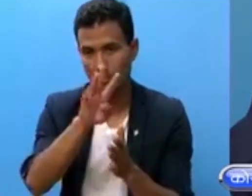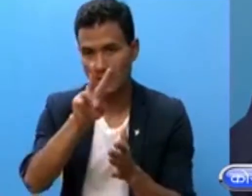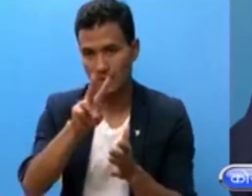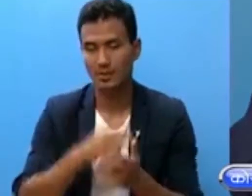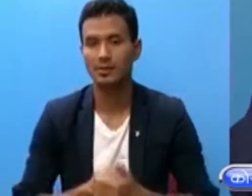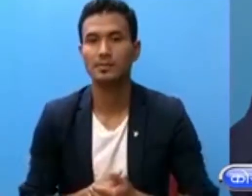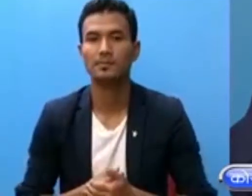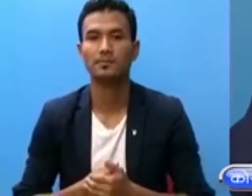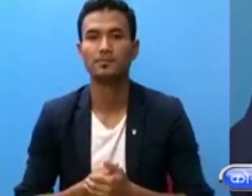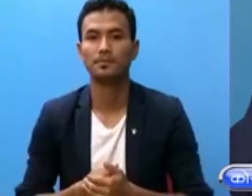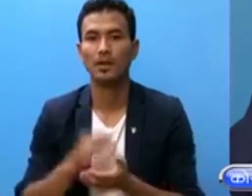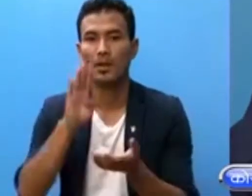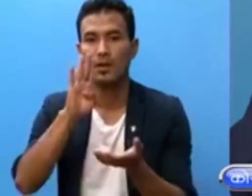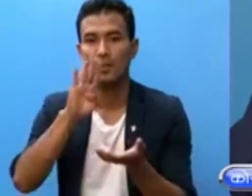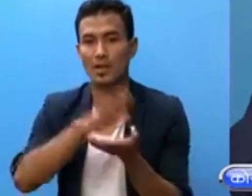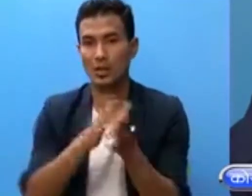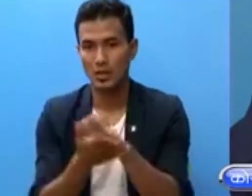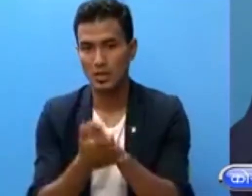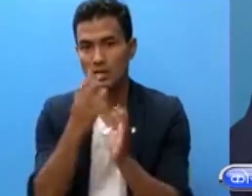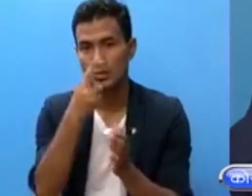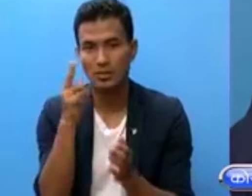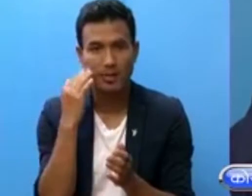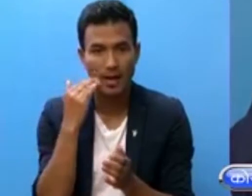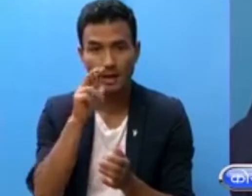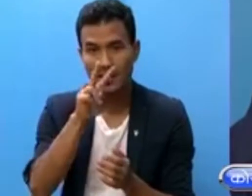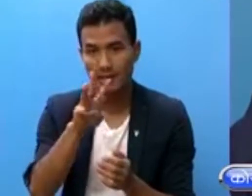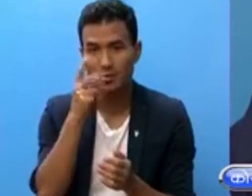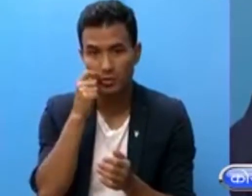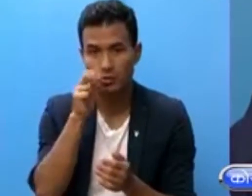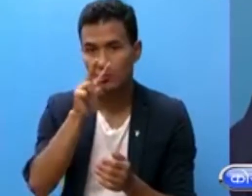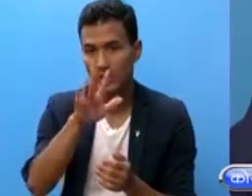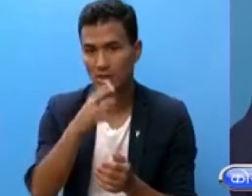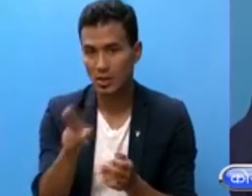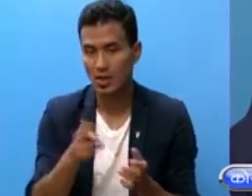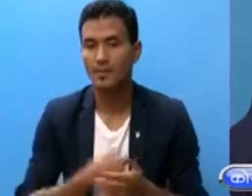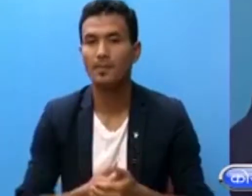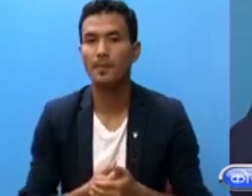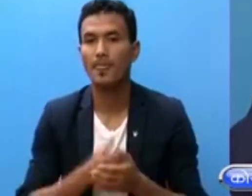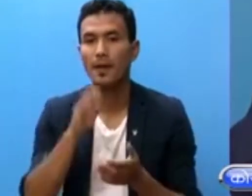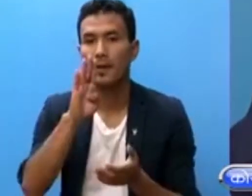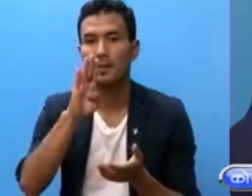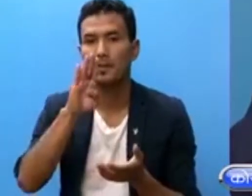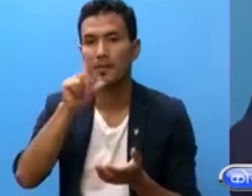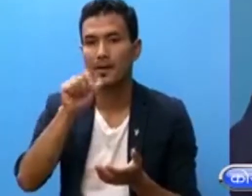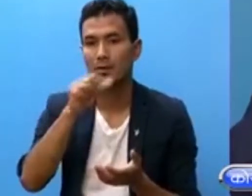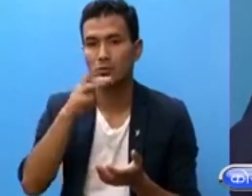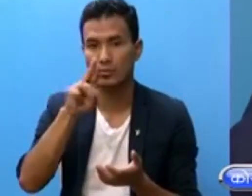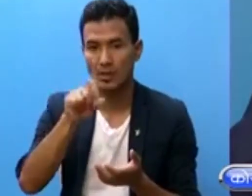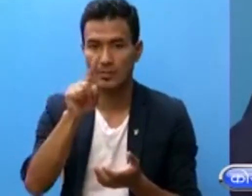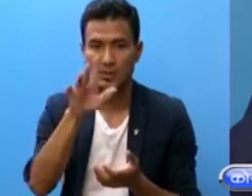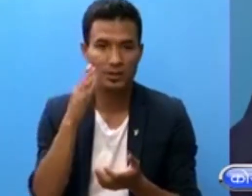42, बैतडीका 2 महिला 23 पुरुष गरी 25, बाजुराको 15